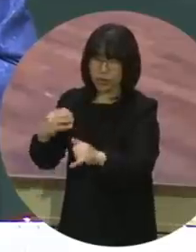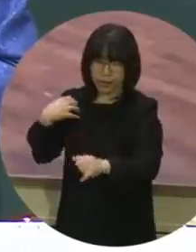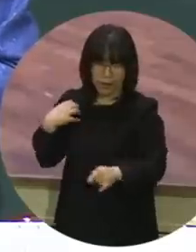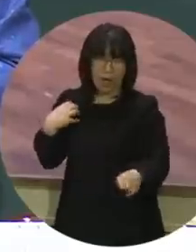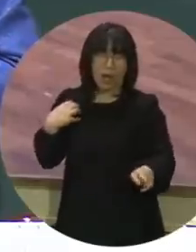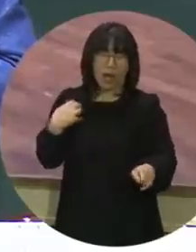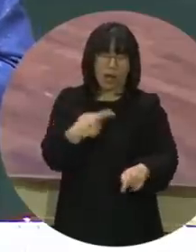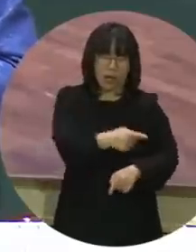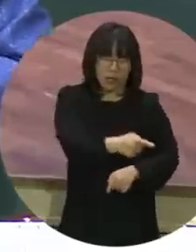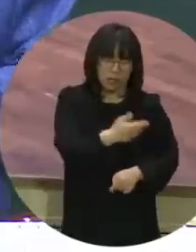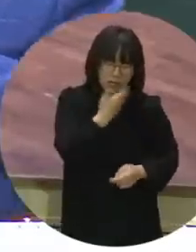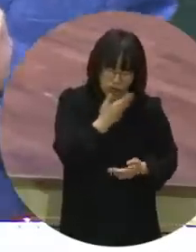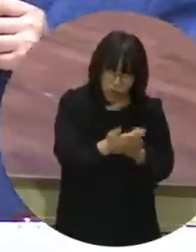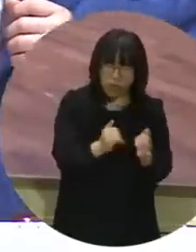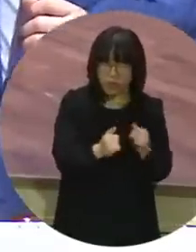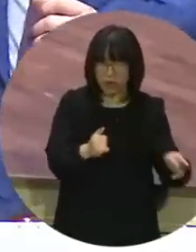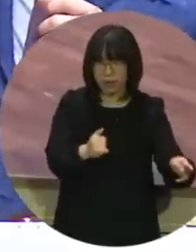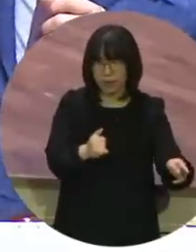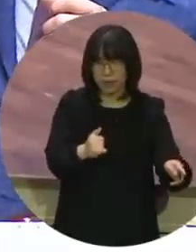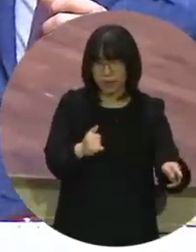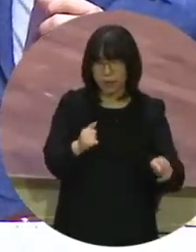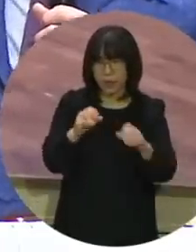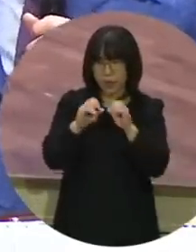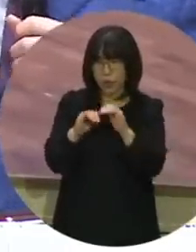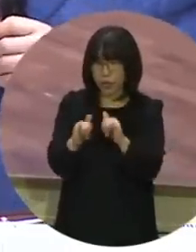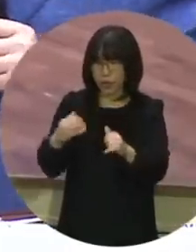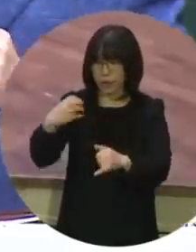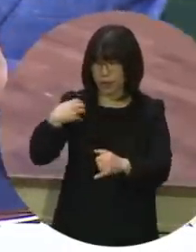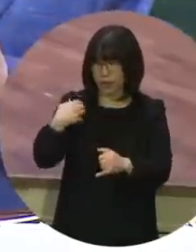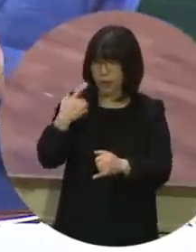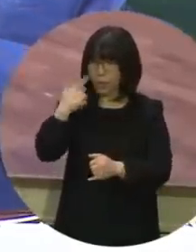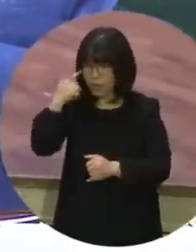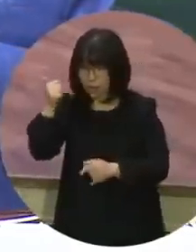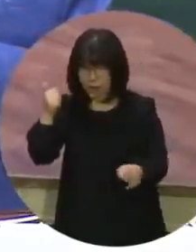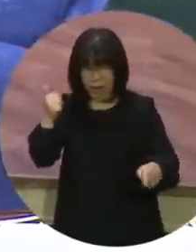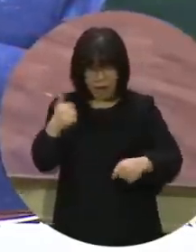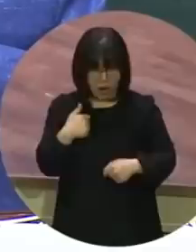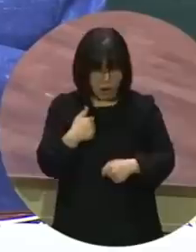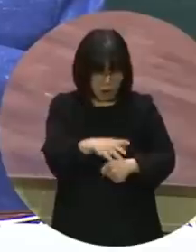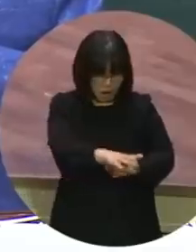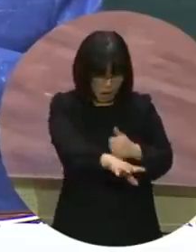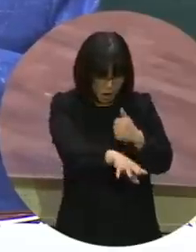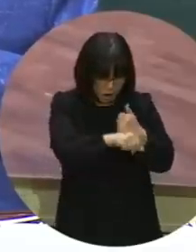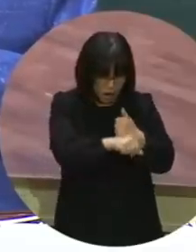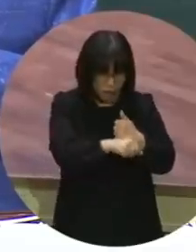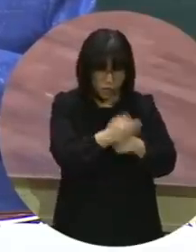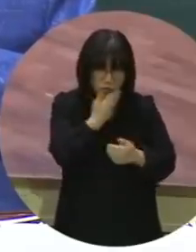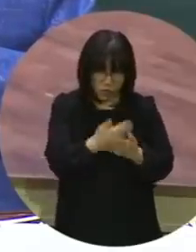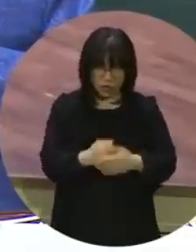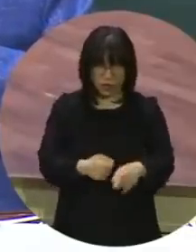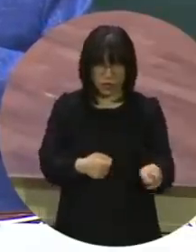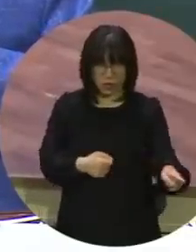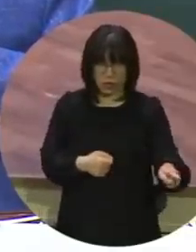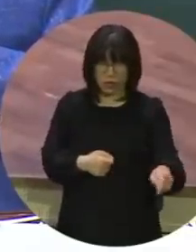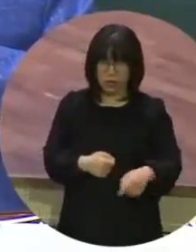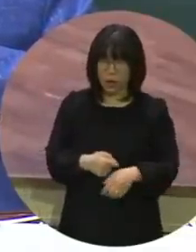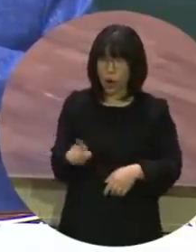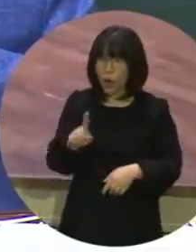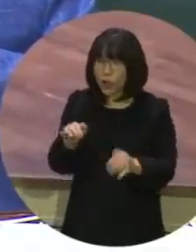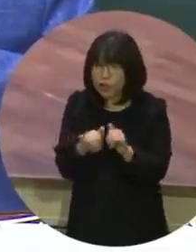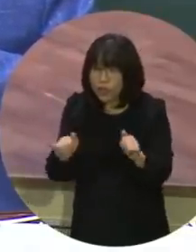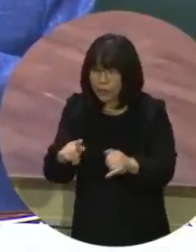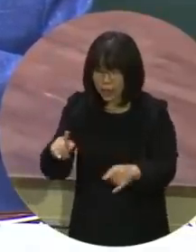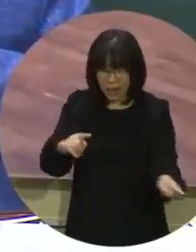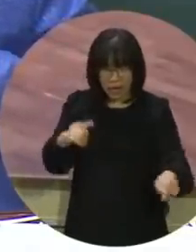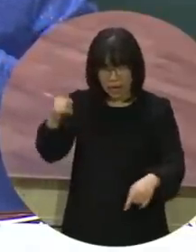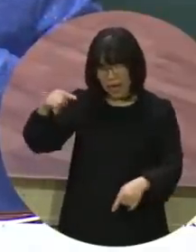동역자야. 감격. 그 정도 된 이 절대 제자예요. 저거는 있는지 없는지 꼴통이야. 저거 자를 수도 없고 안 자를 수도